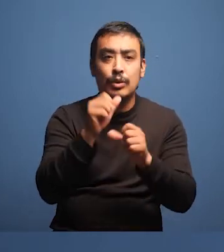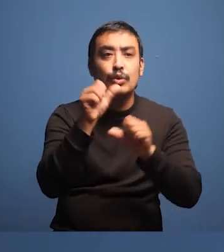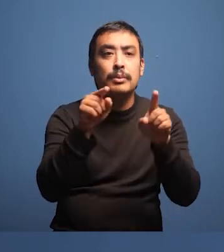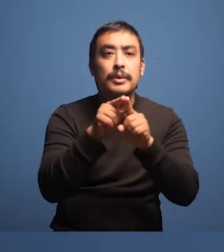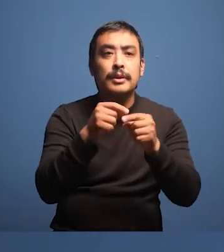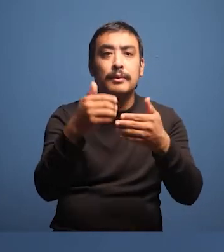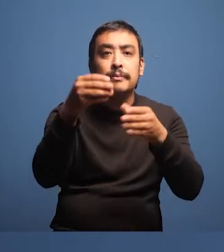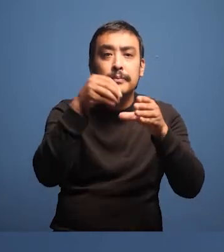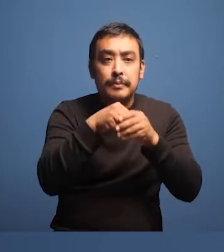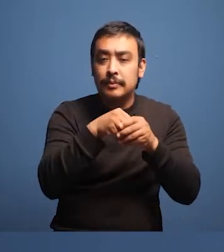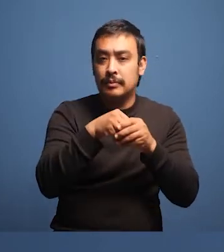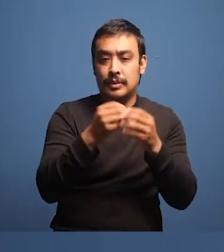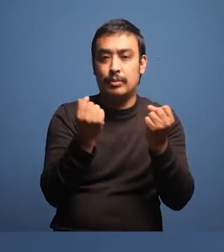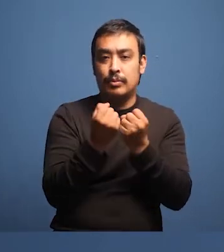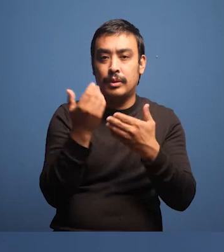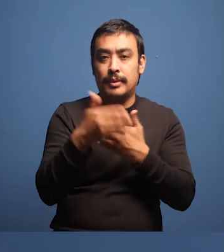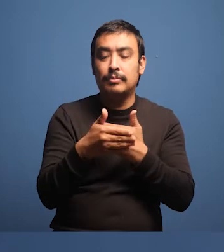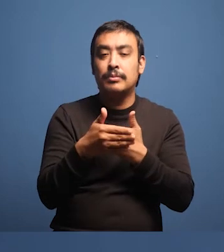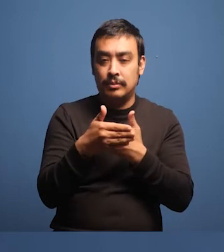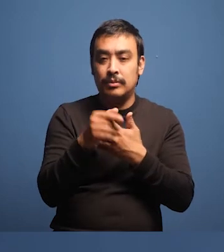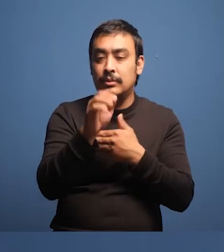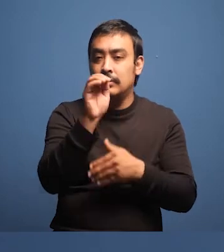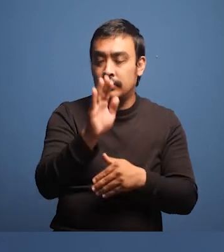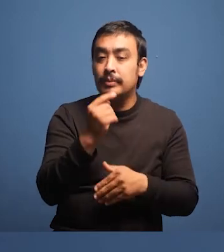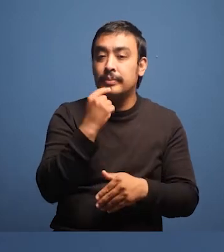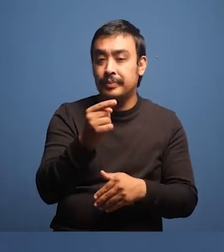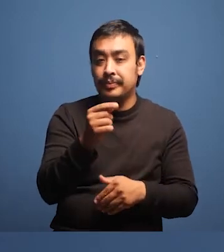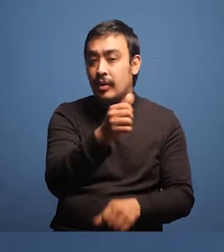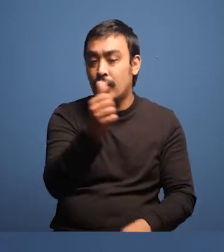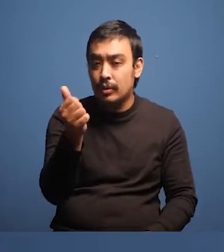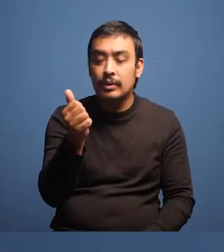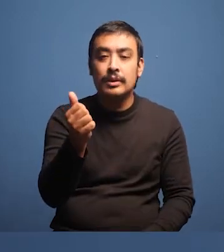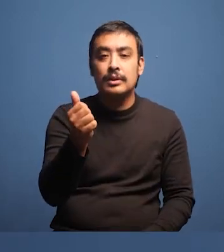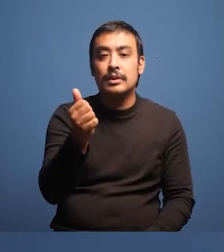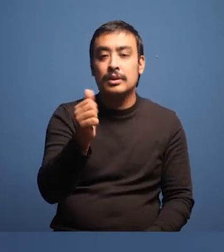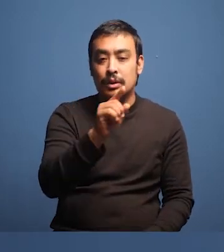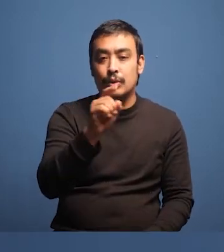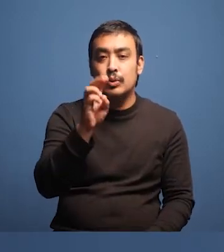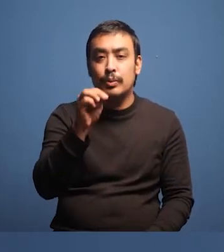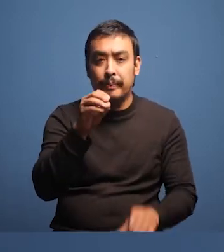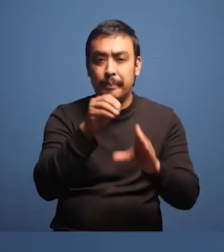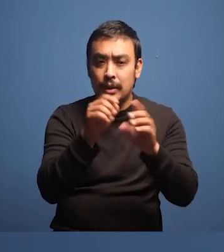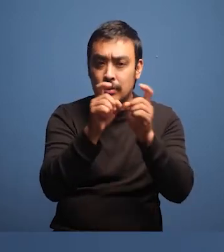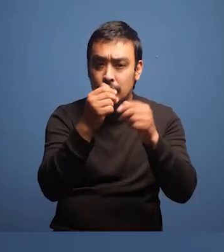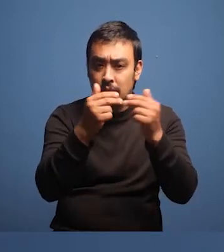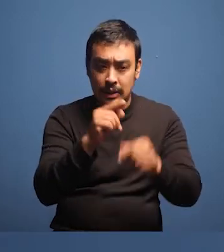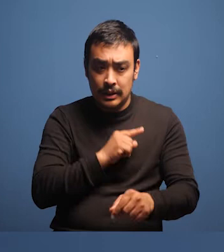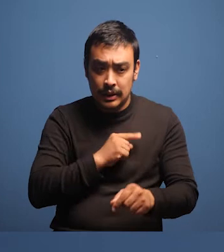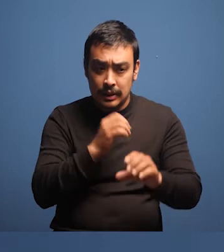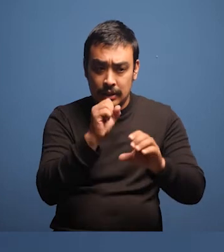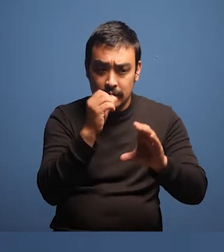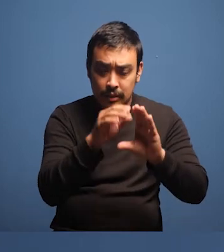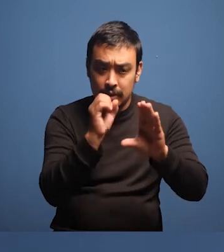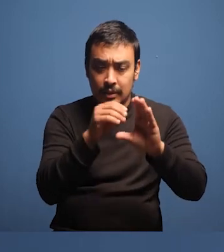खोजे पनि त्यो रुममा एन्ट्री गर्न पाउनुहुन्न कि मेन त त्यो गर्न सक्नुभयो भने अर्को भनेको जुन यो जुमको भित्रै सेसन भएर प्राइभेट म्यासेज गइरहन्छ बट